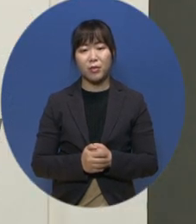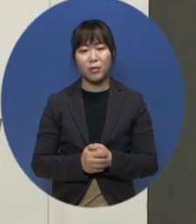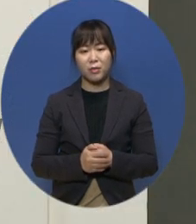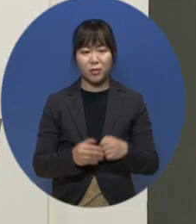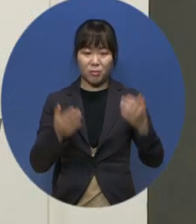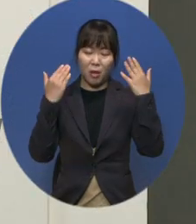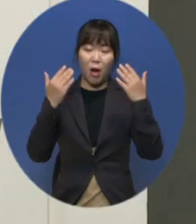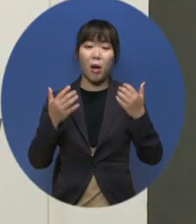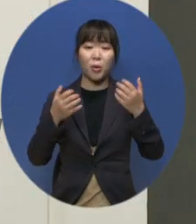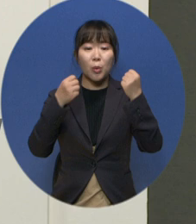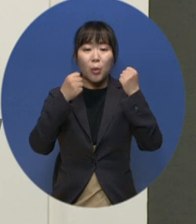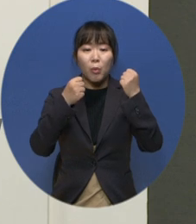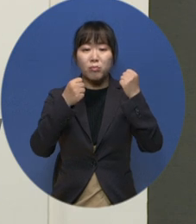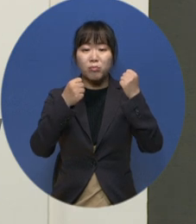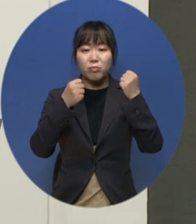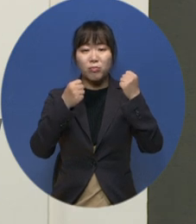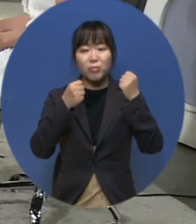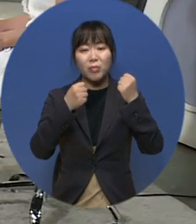어떻게 됩니까?